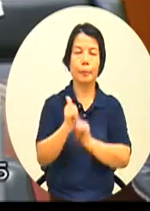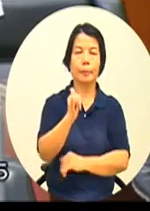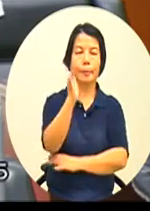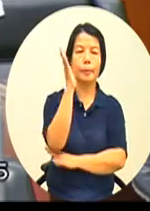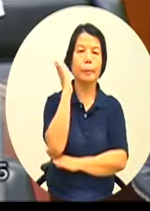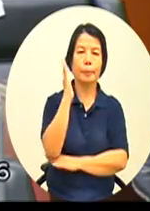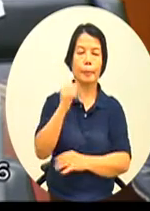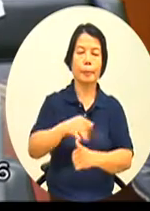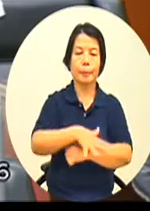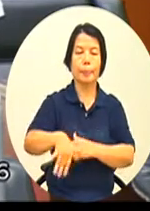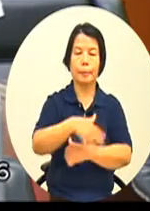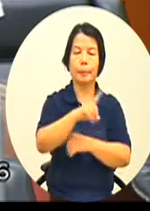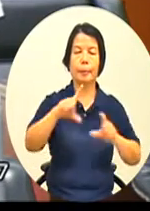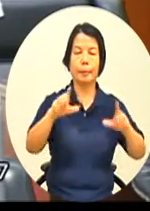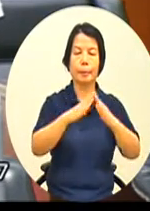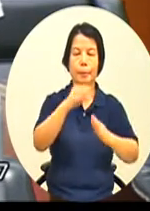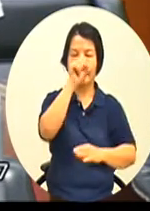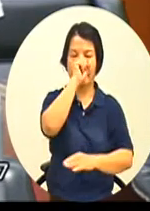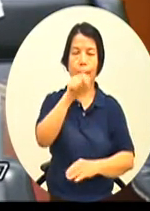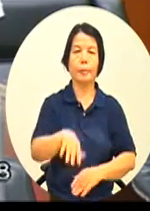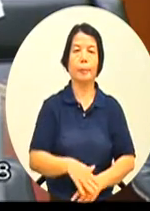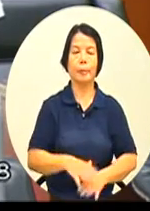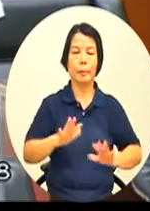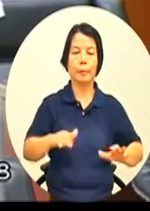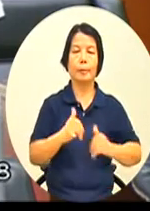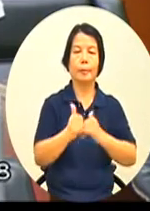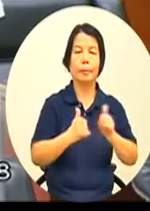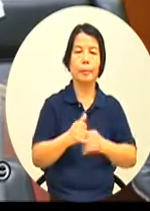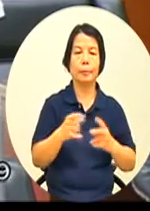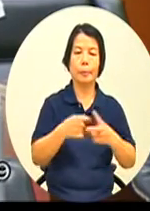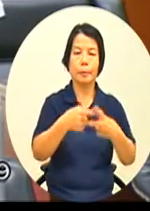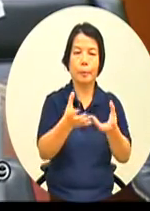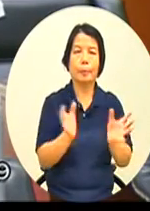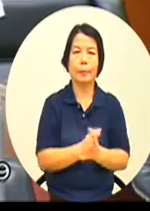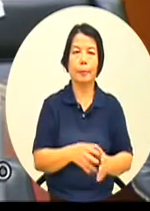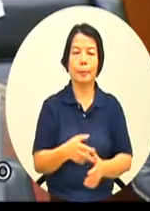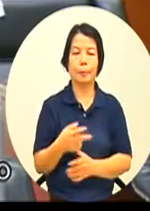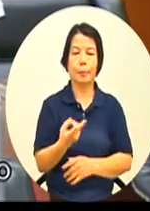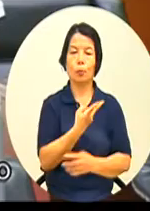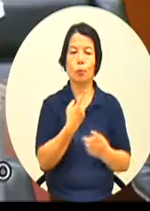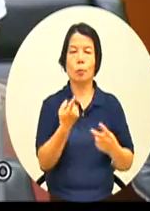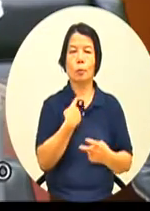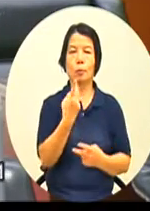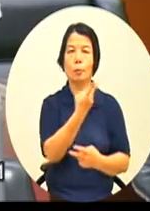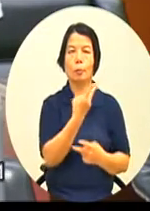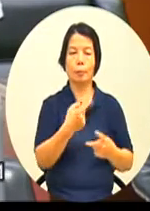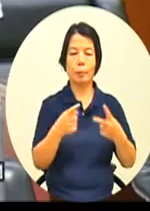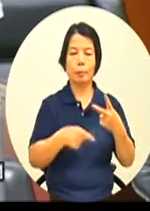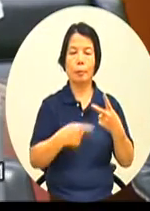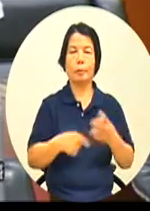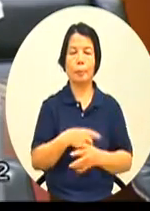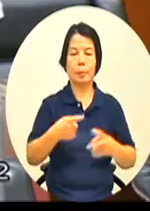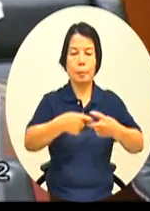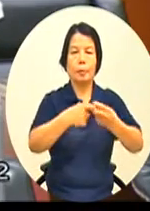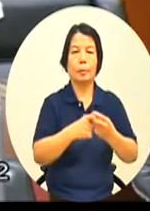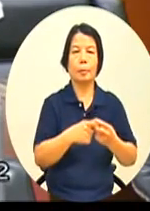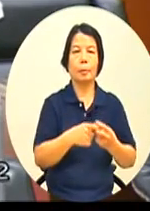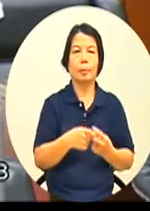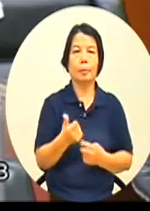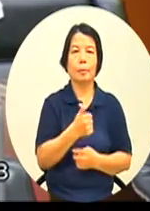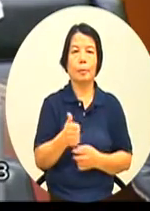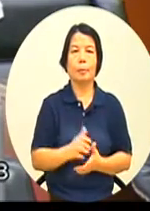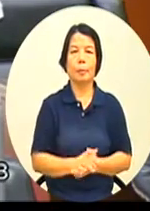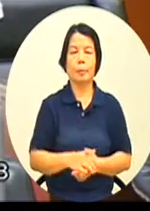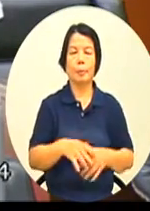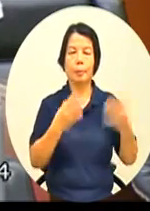午安，大家好。那今天民政部门的小组的咨询，我们由左营男子李博义，还有前进新兴林雅、